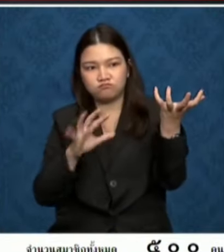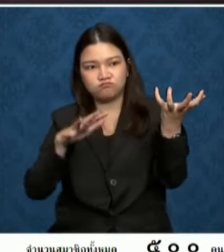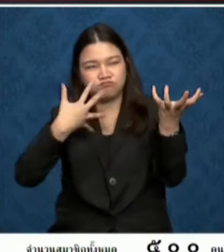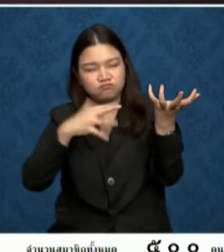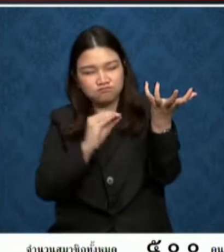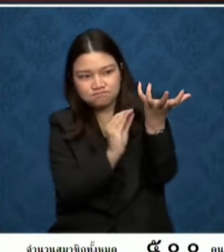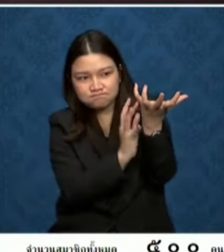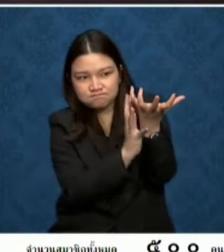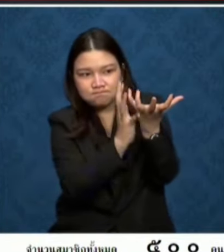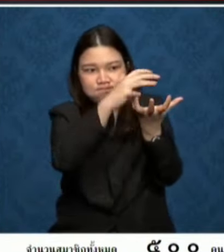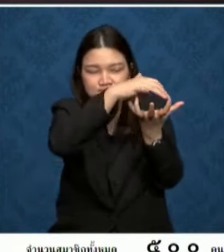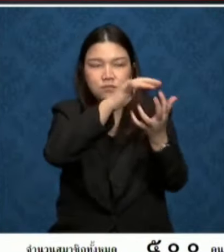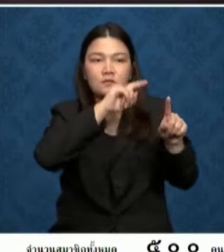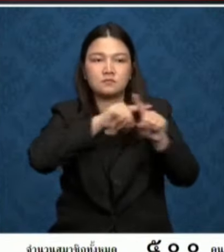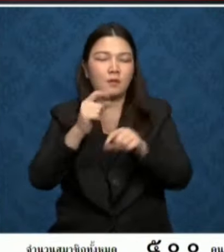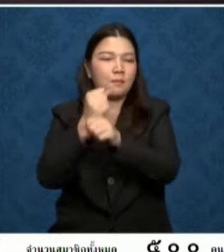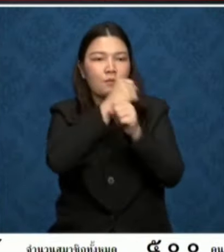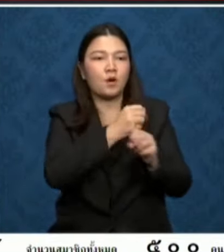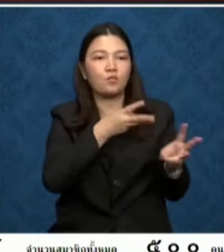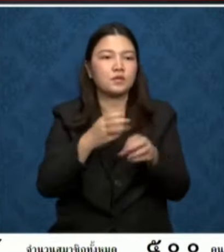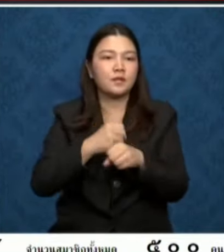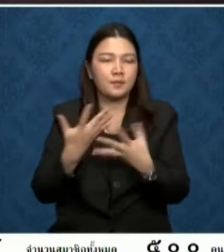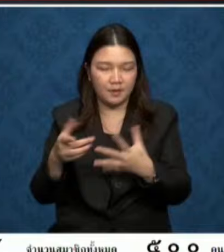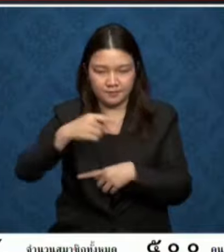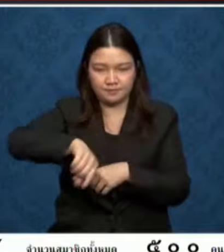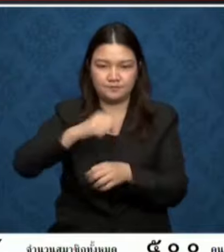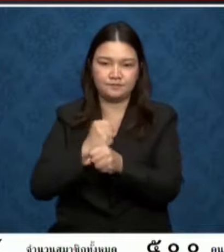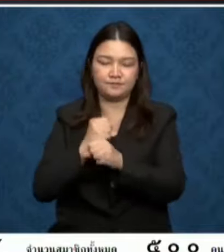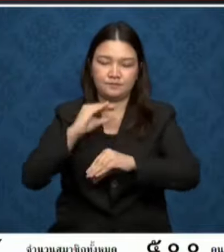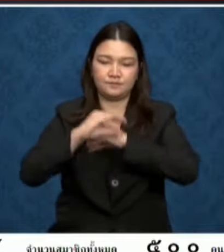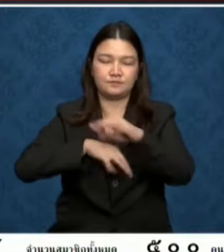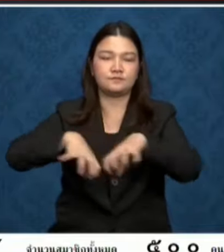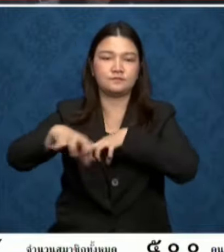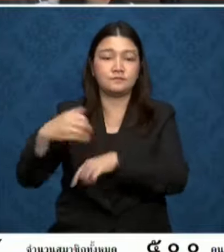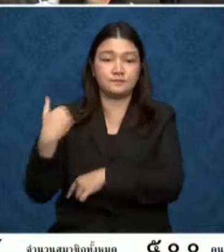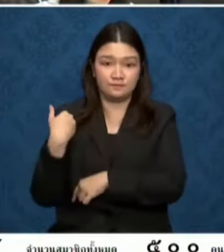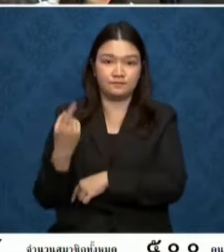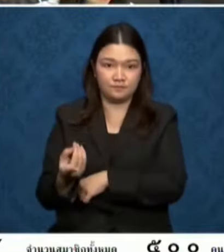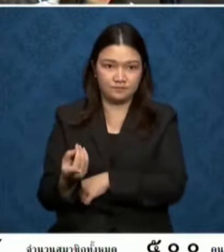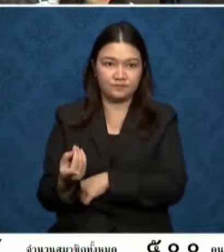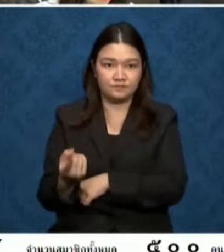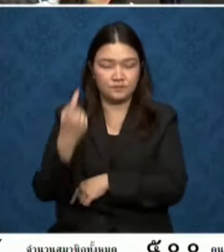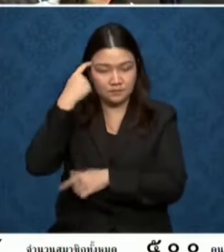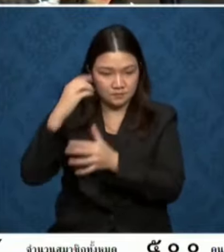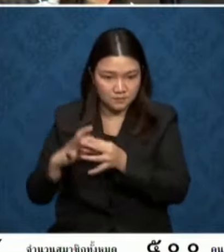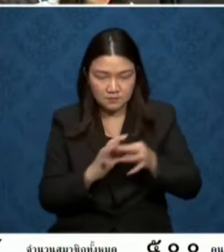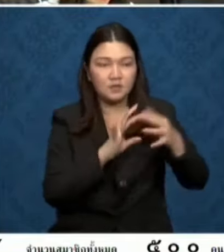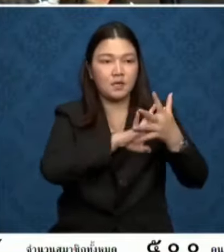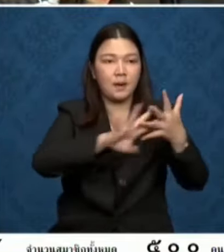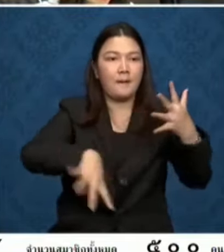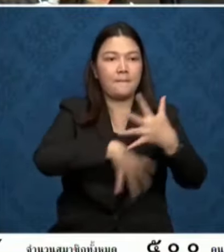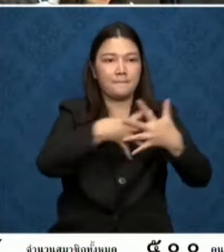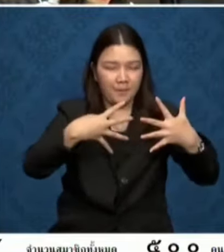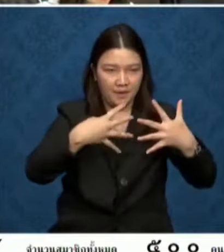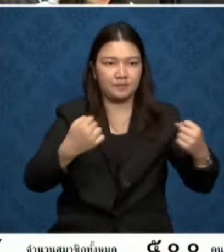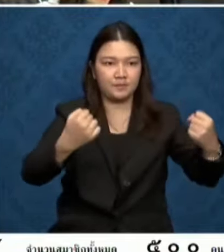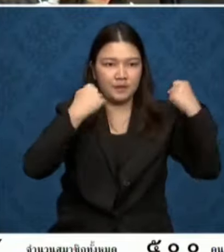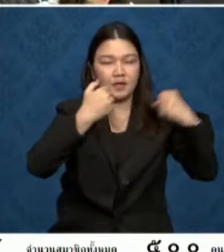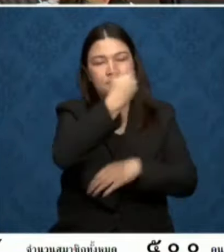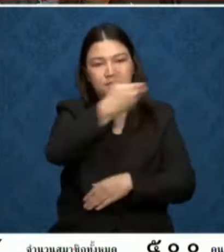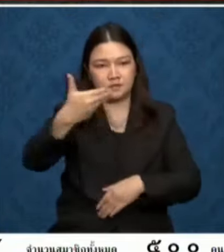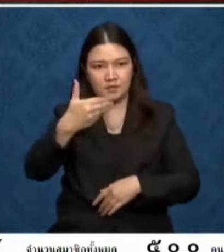การปล่อยก๊าซเรือนกระจกต่างๆนะคะซึ่งเพื่อทำให้สอดคล้องกับแผนพลังงานชาติหรือว่า NEP